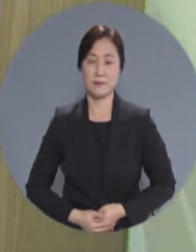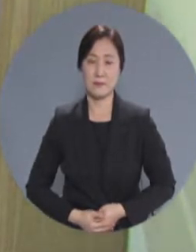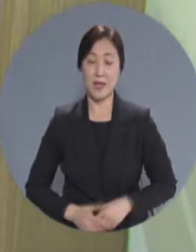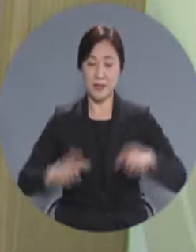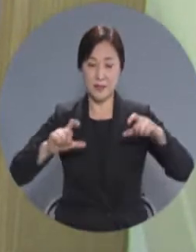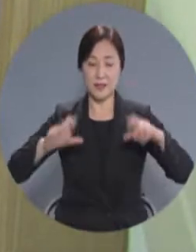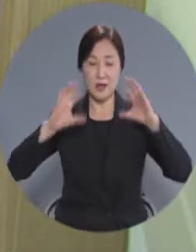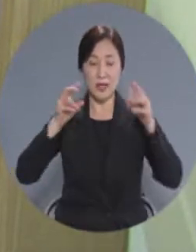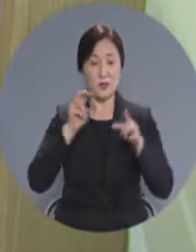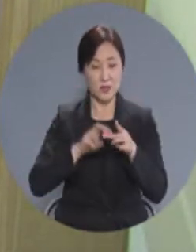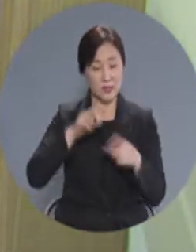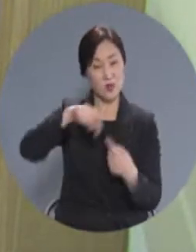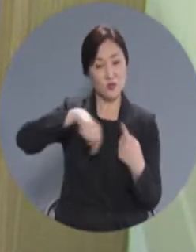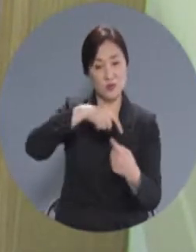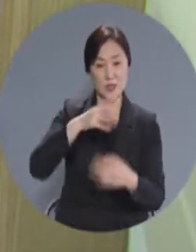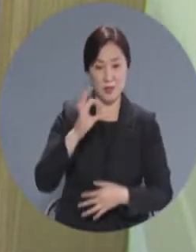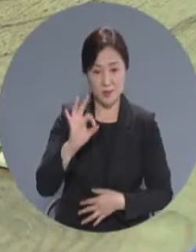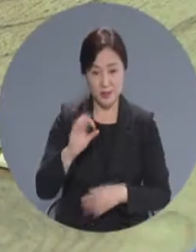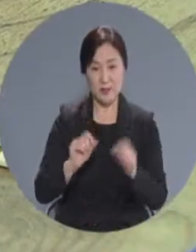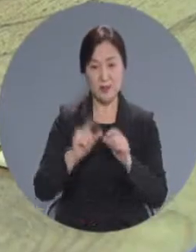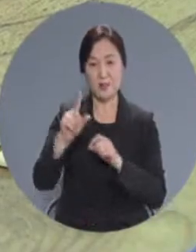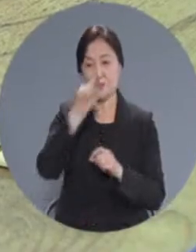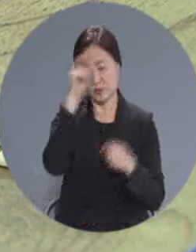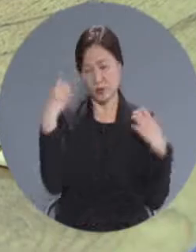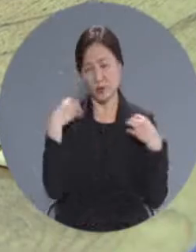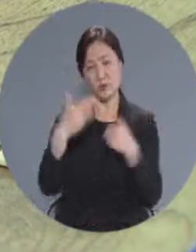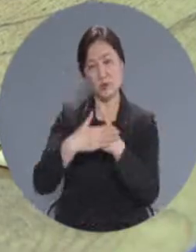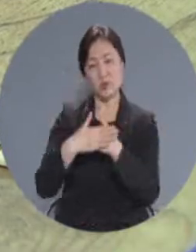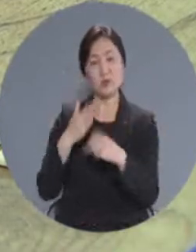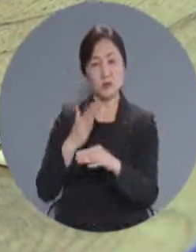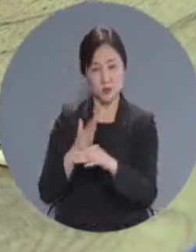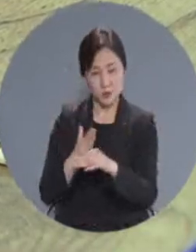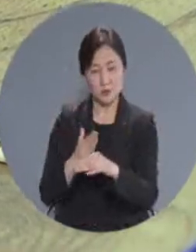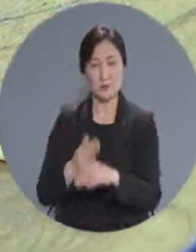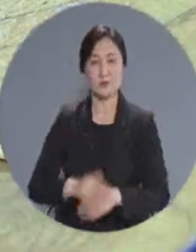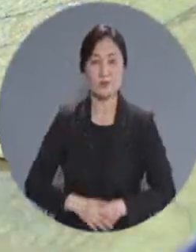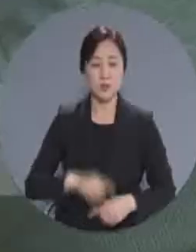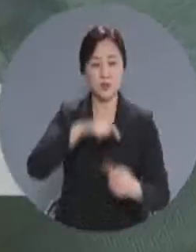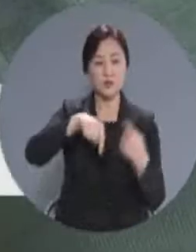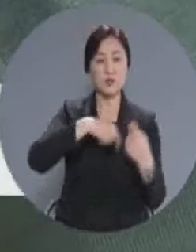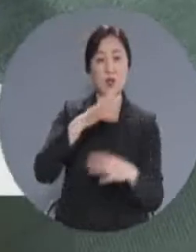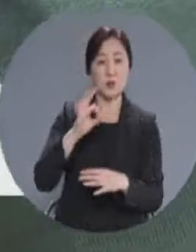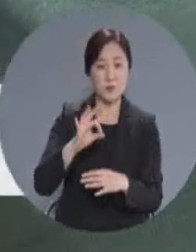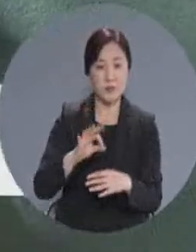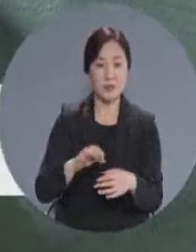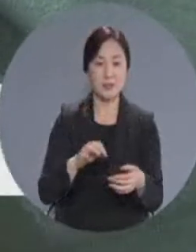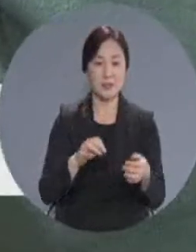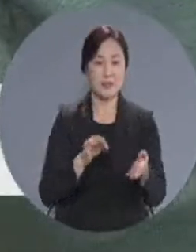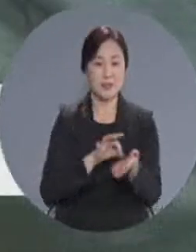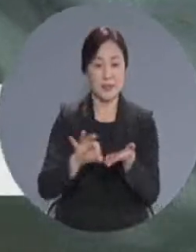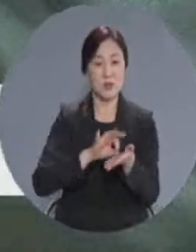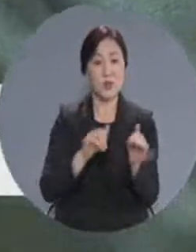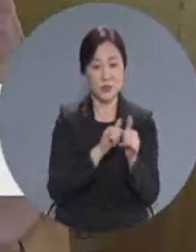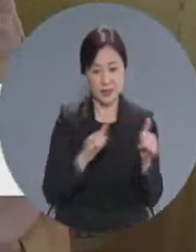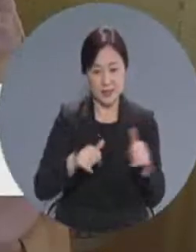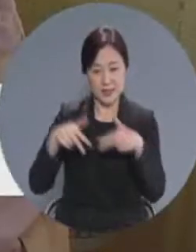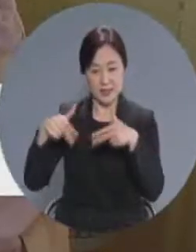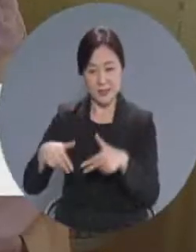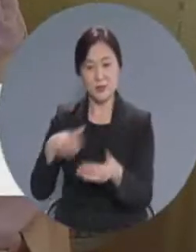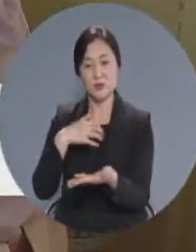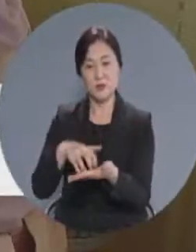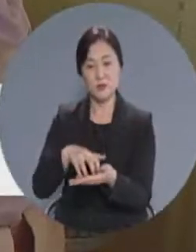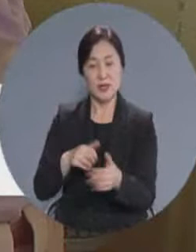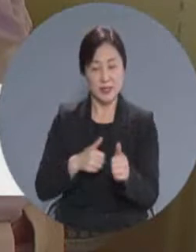지역아동센터 운영비 는 대부분 정부 지원의 기대고 있습니다 운영비는 이용자 수와 종사자 수 지역특성에 따라